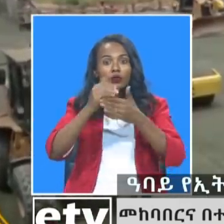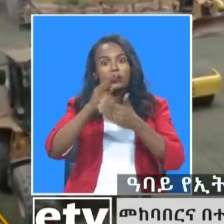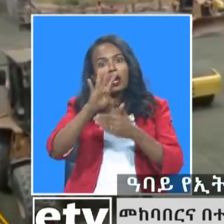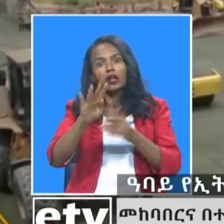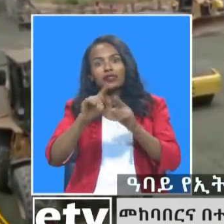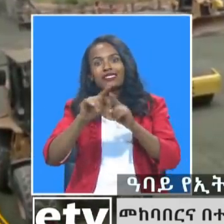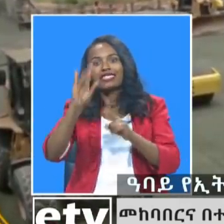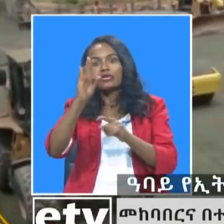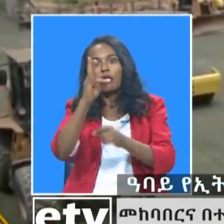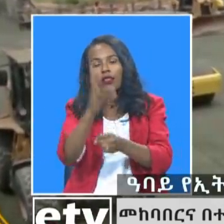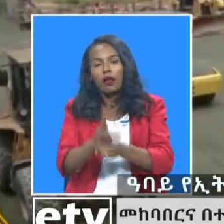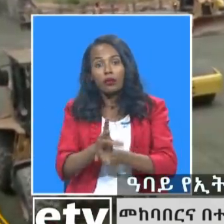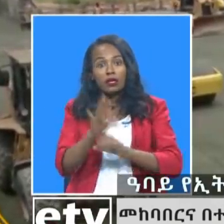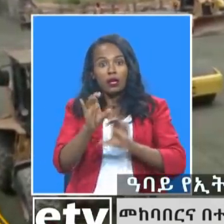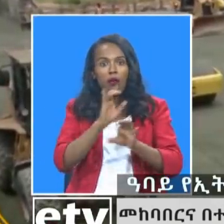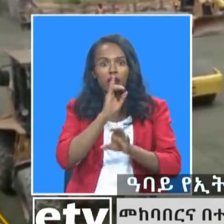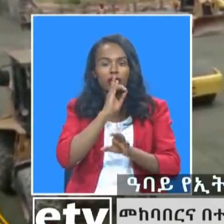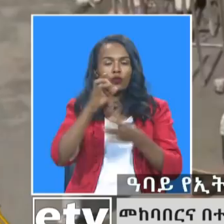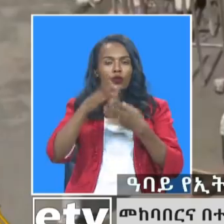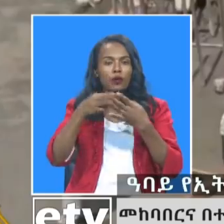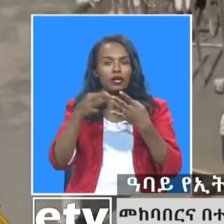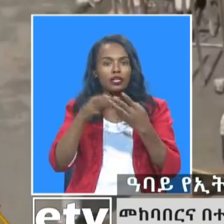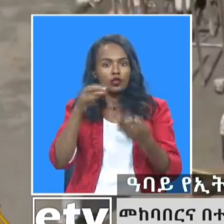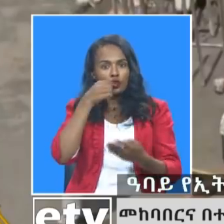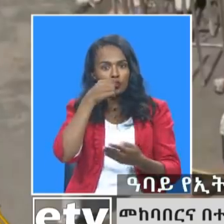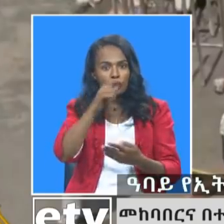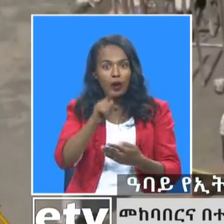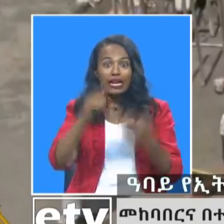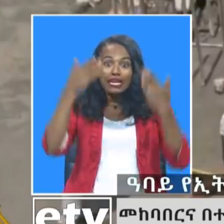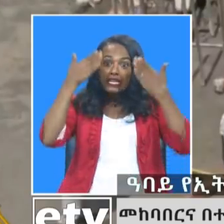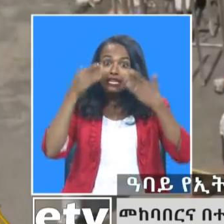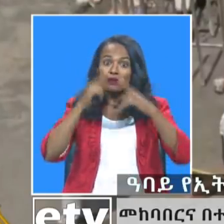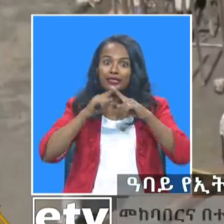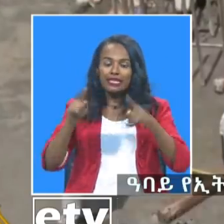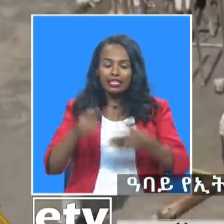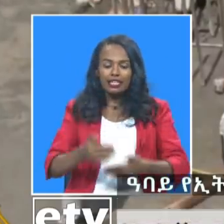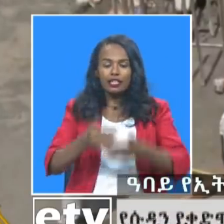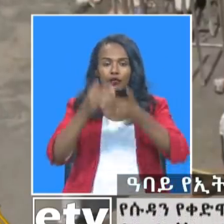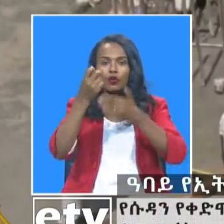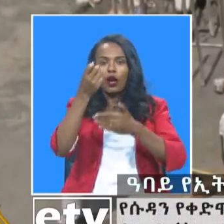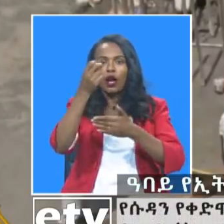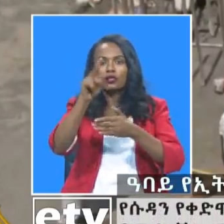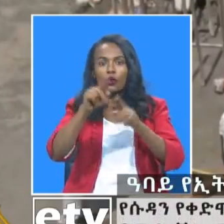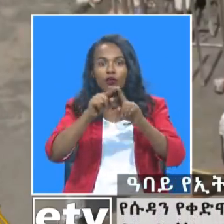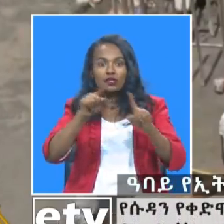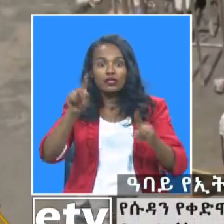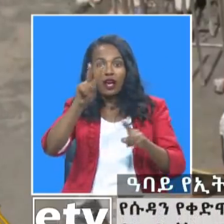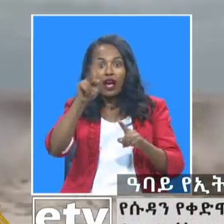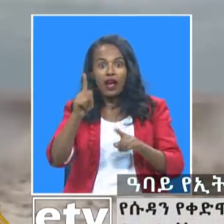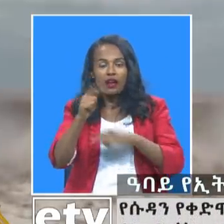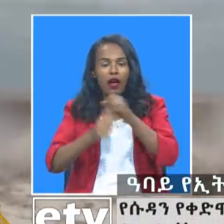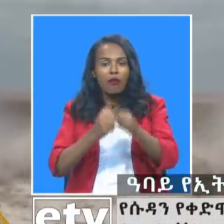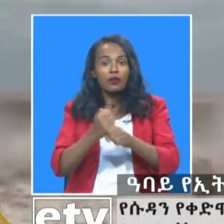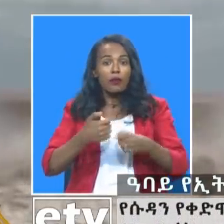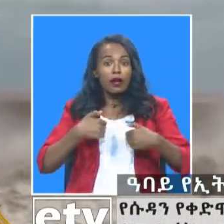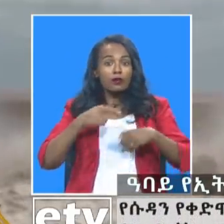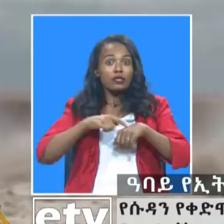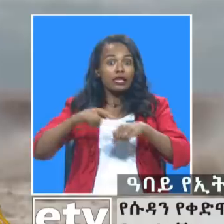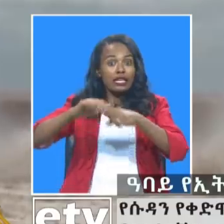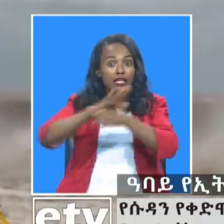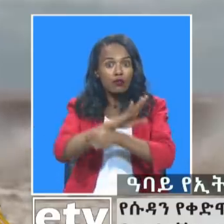እስከ 7 አመት ለማድረግ ነው የመረጠችው ብሏል። ግብጽ ግን ግድቡ ከ12 እስከ 21 አመት ባለው ጊዜ